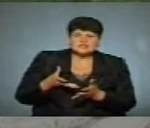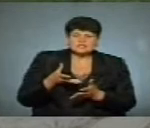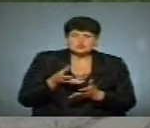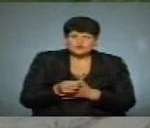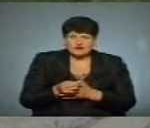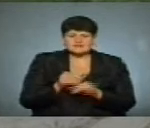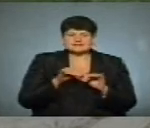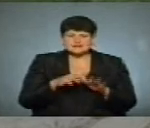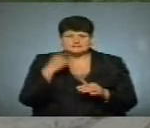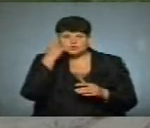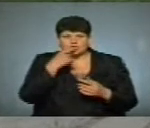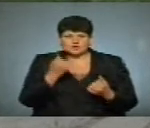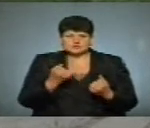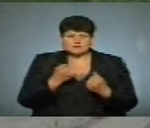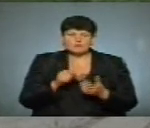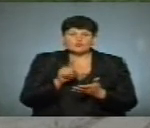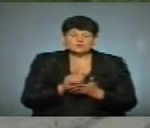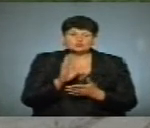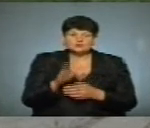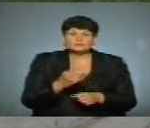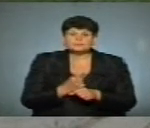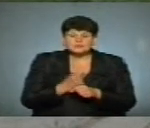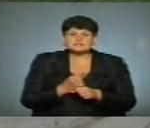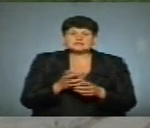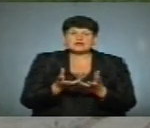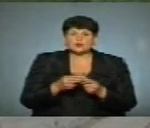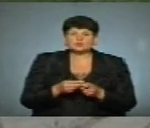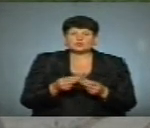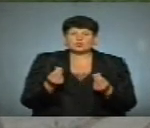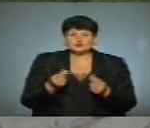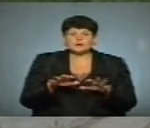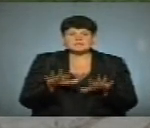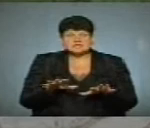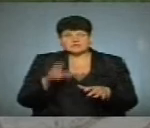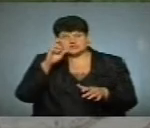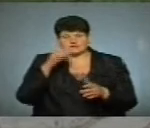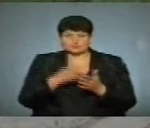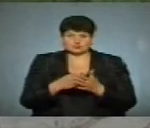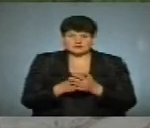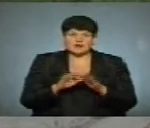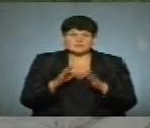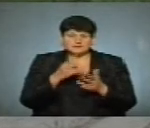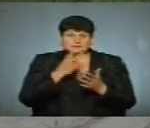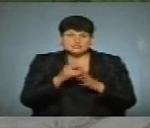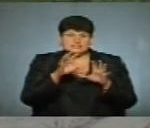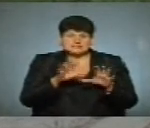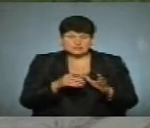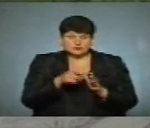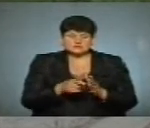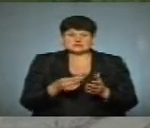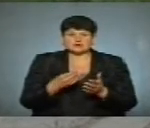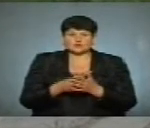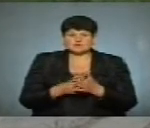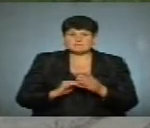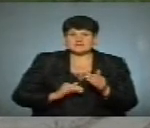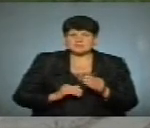забезпечення засобами індивідуального захисту, повинно бути здійснено за рахунок коштів державного та місцевих бюджетів, а у випадках, передбачених законом, за рахунок коштів